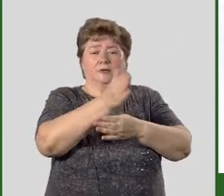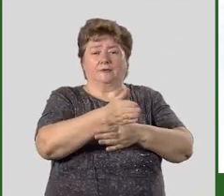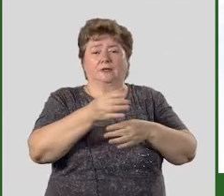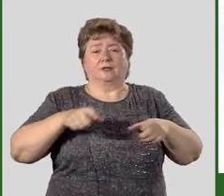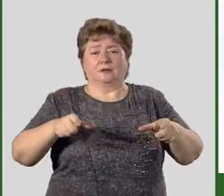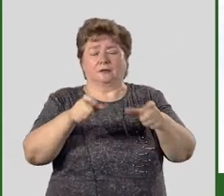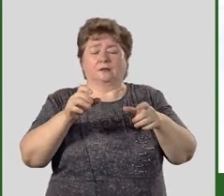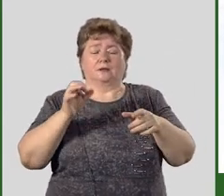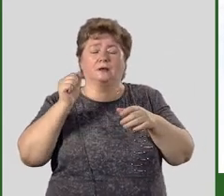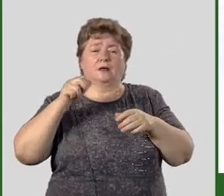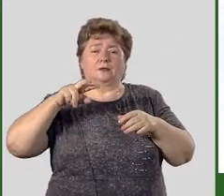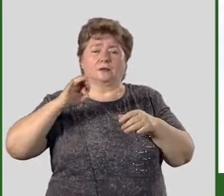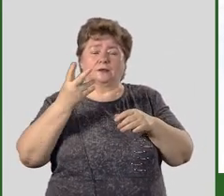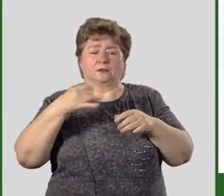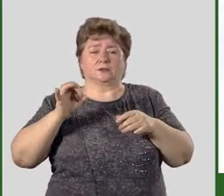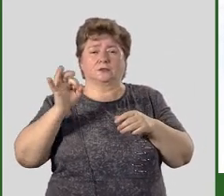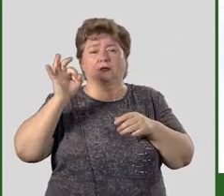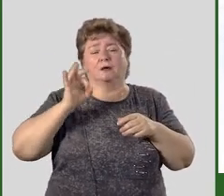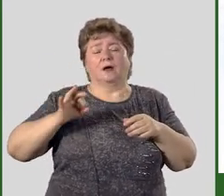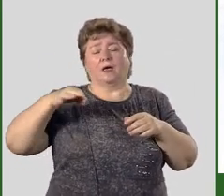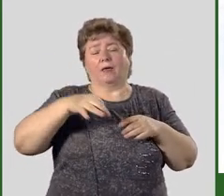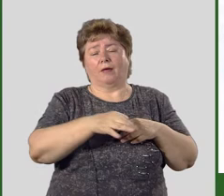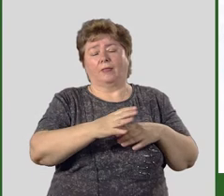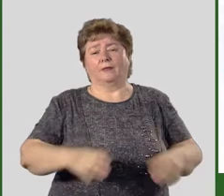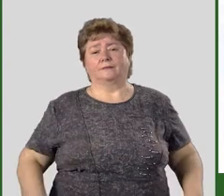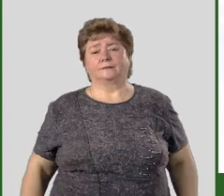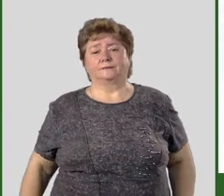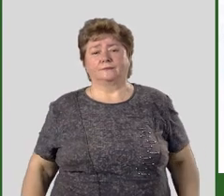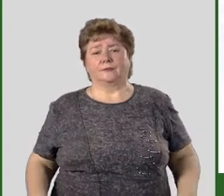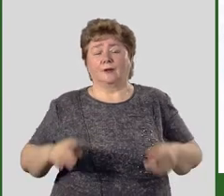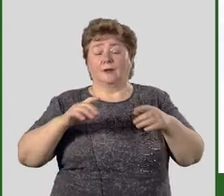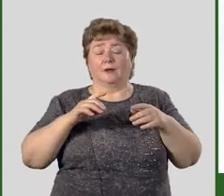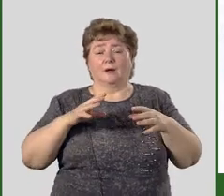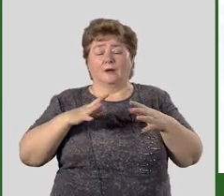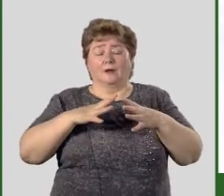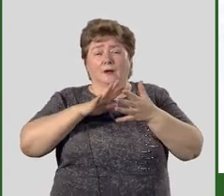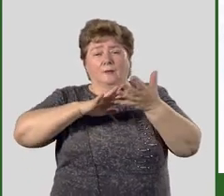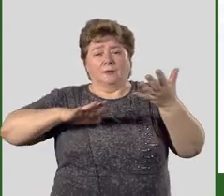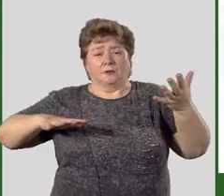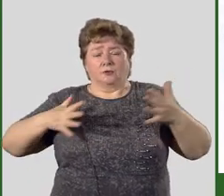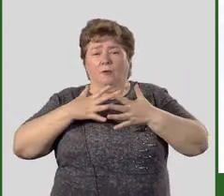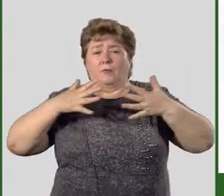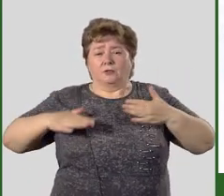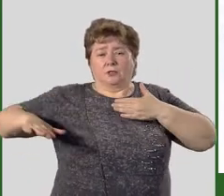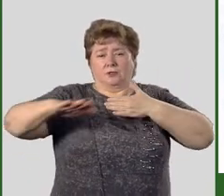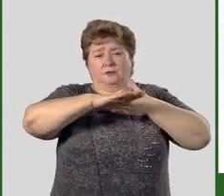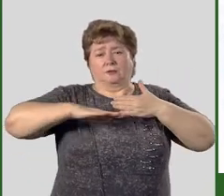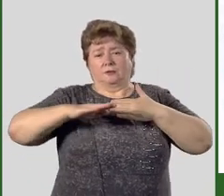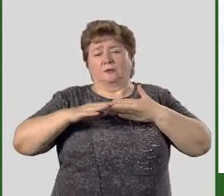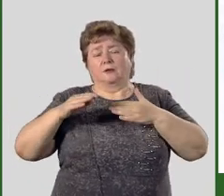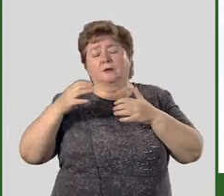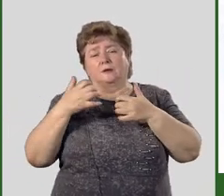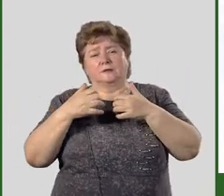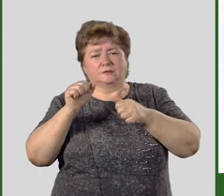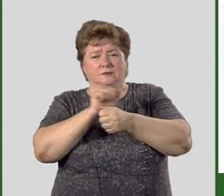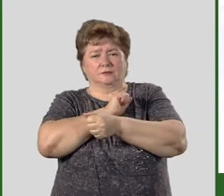в сторону Атлантического океана. Из-за значительной протяженности территории в